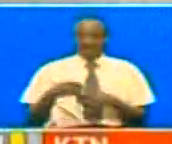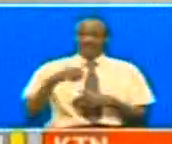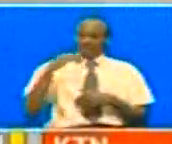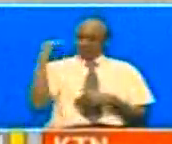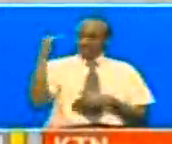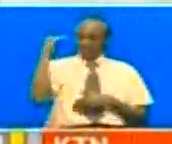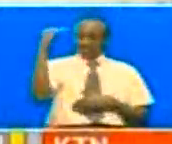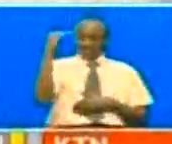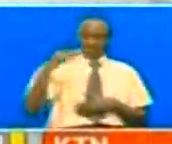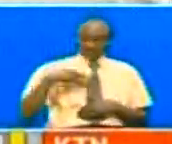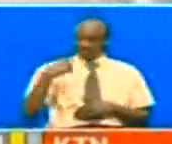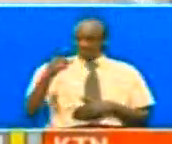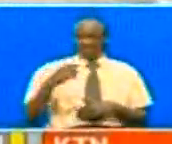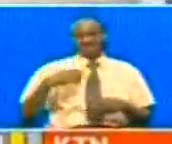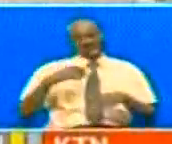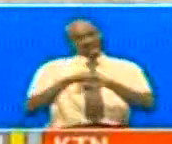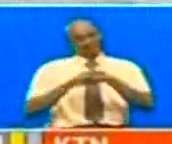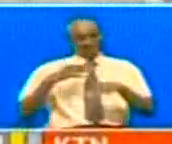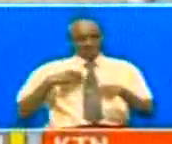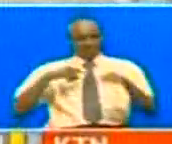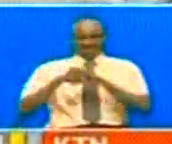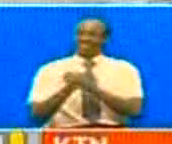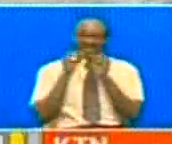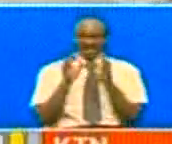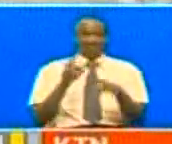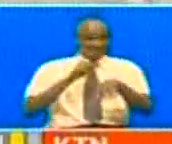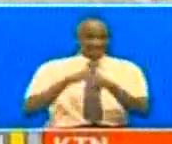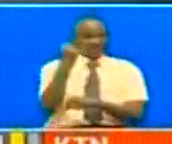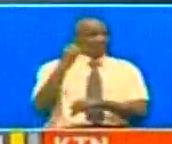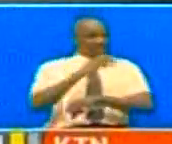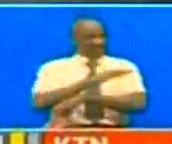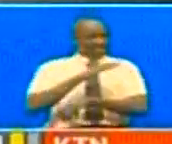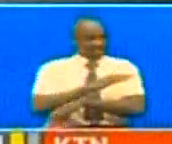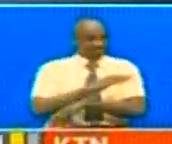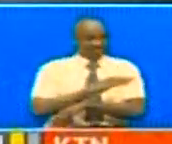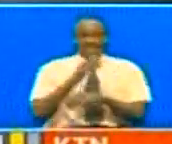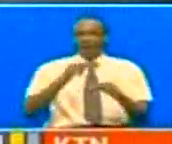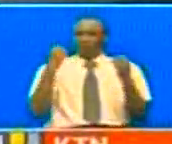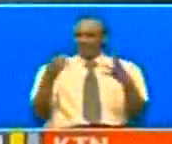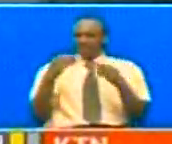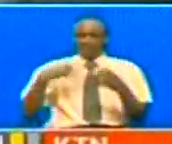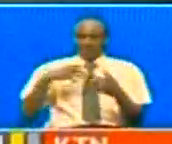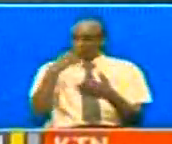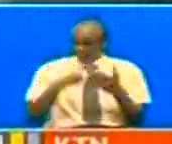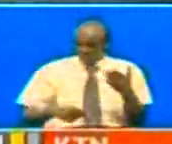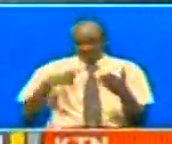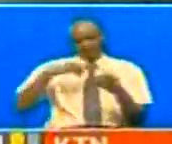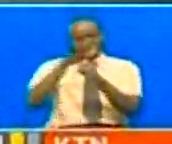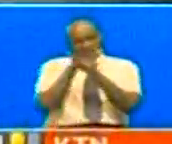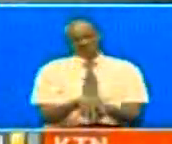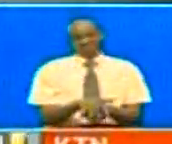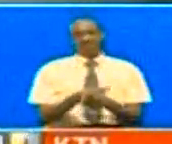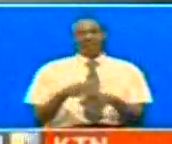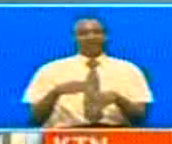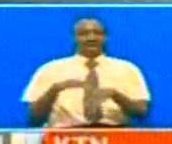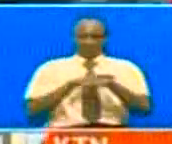wake wamewakataa wateja wa asili ya Kiafrika ifikapo saa 11 jioni, huku wengi wakiutaja kuwa na ubaguzi wa rangi.